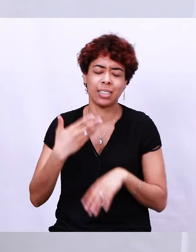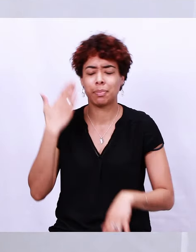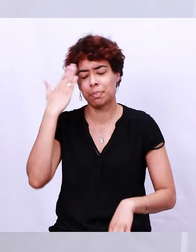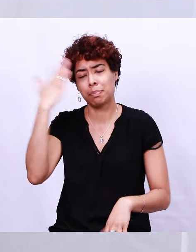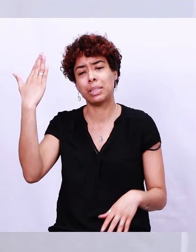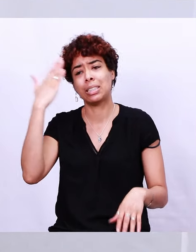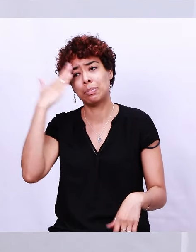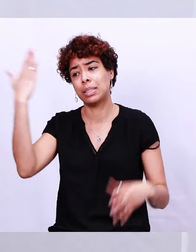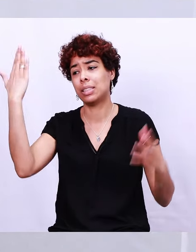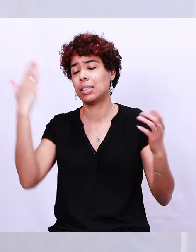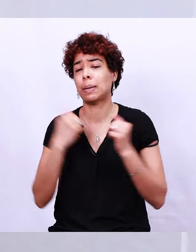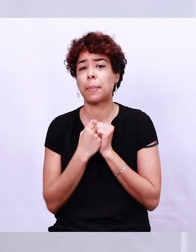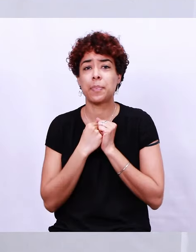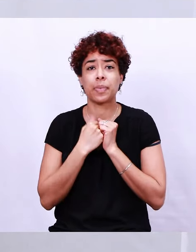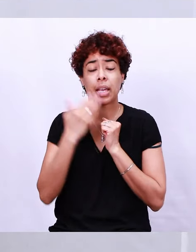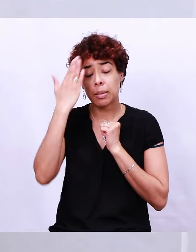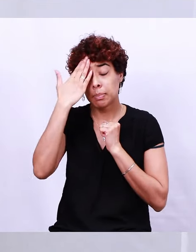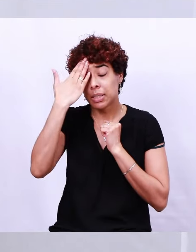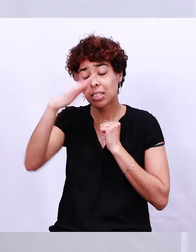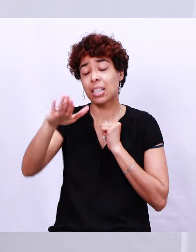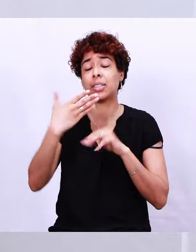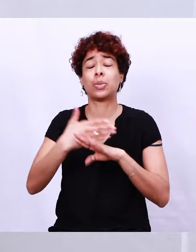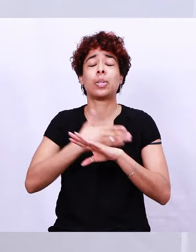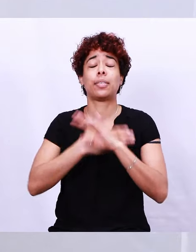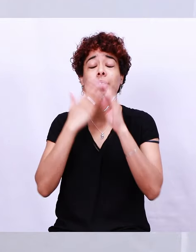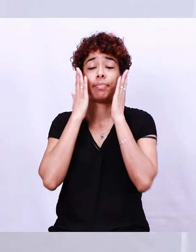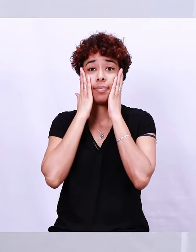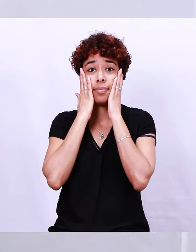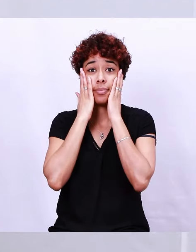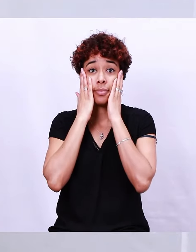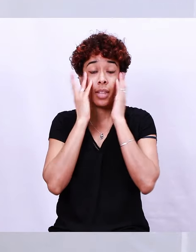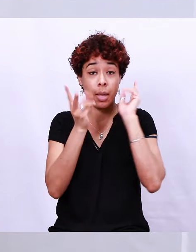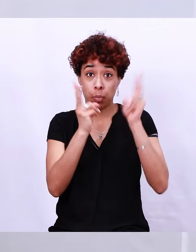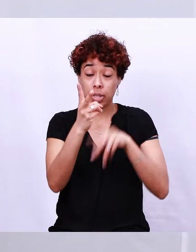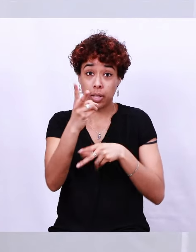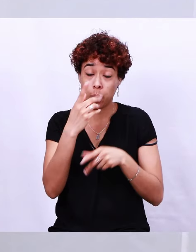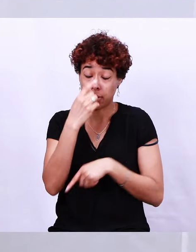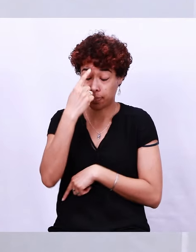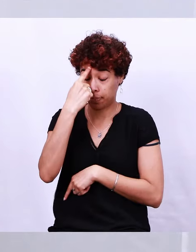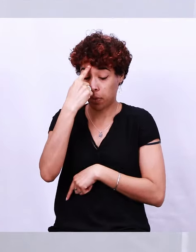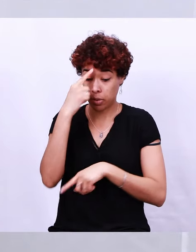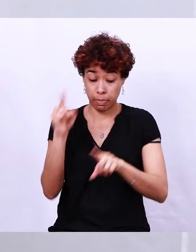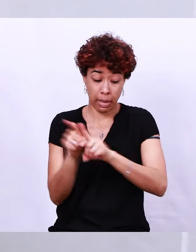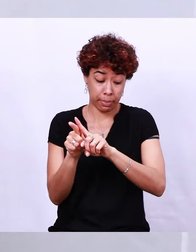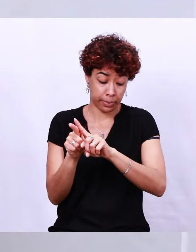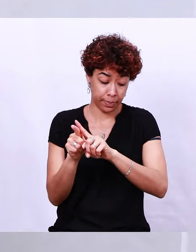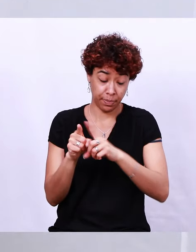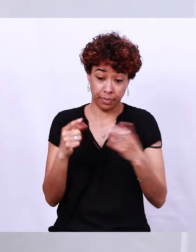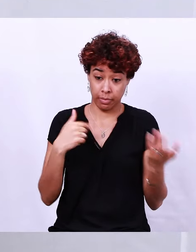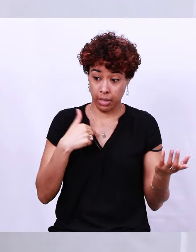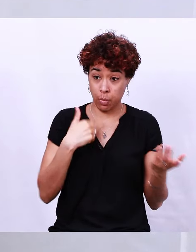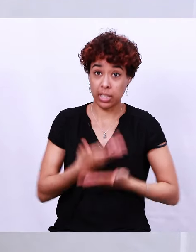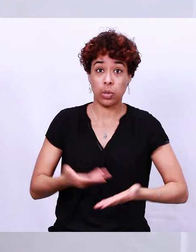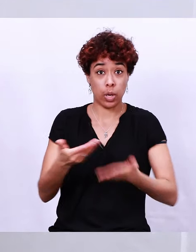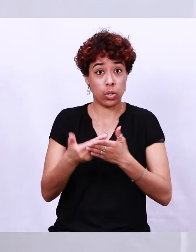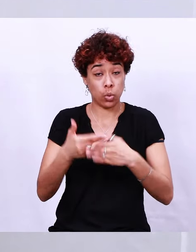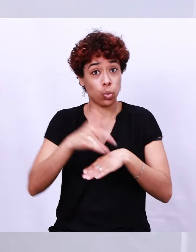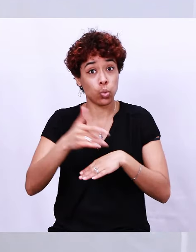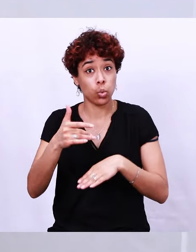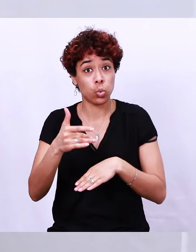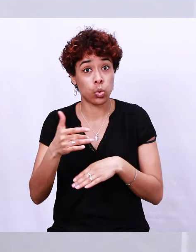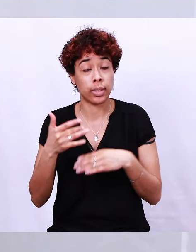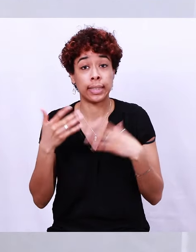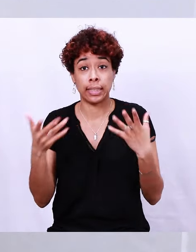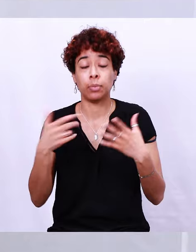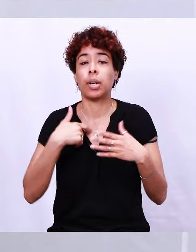phraseslà qui tombent si seulement j'avais su et c'est peut-être ce que tu te dis aujourd'hui et que tu te dis mais moi je suis dans ce cas-là et j'aimerais